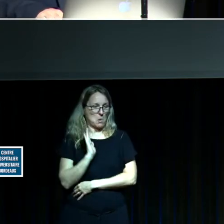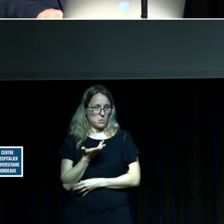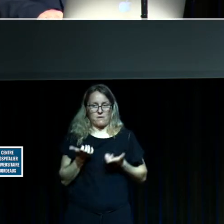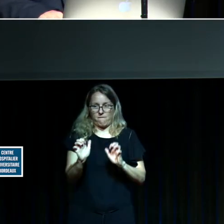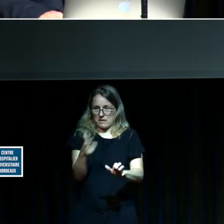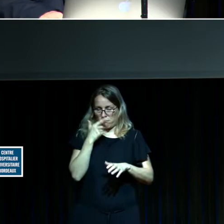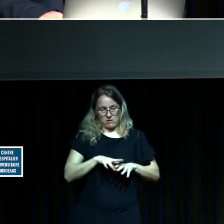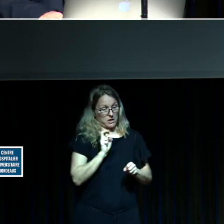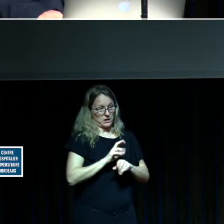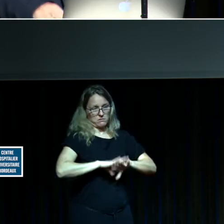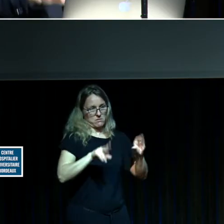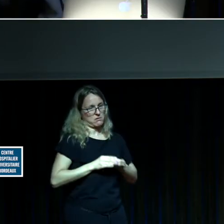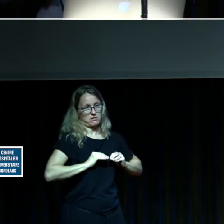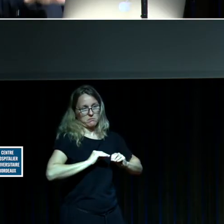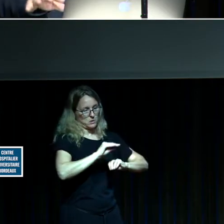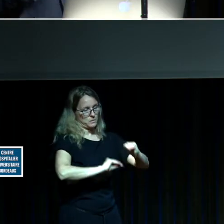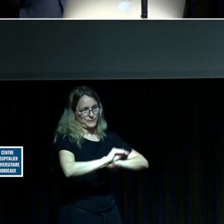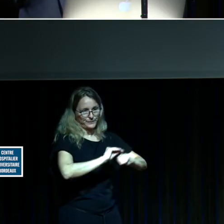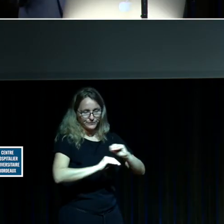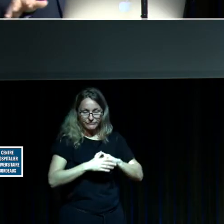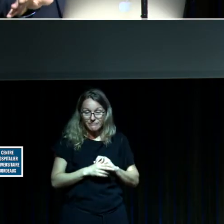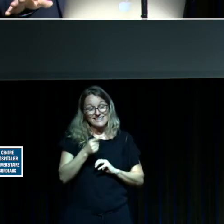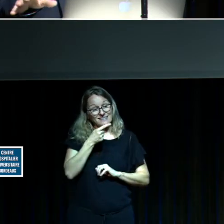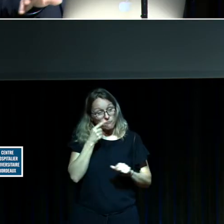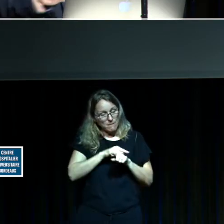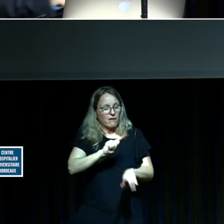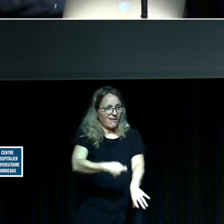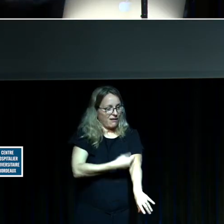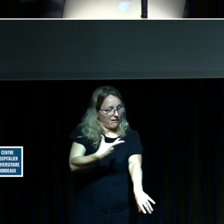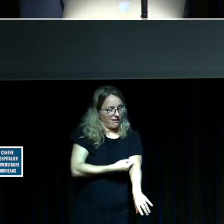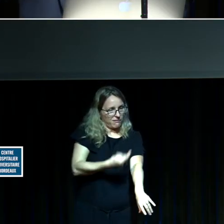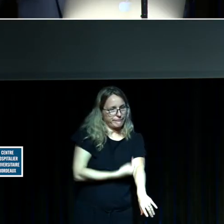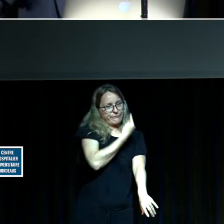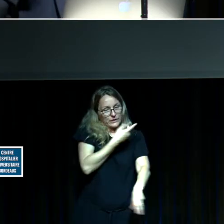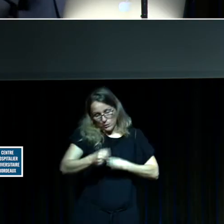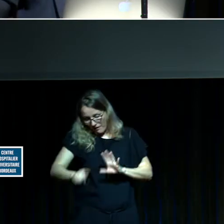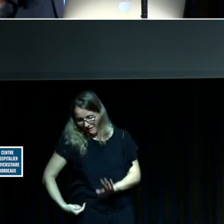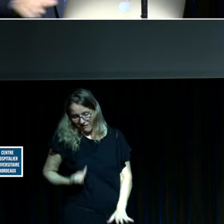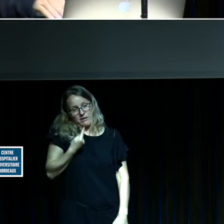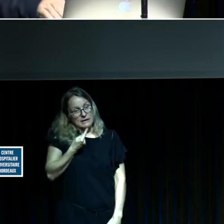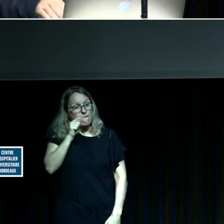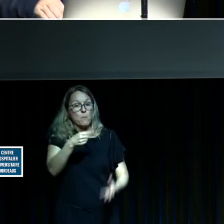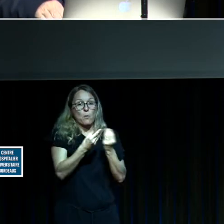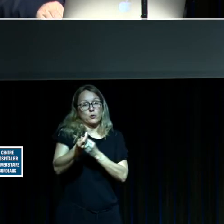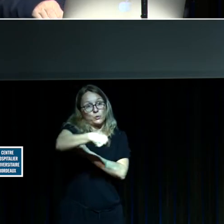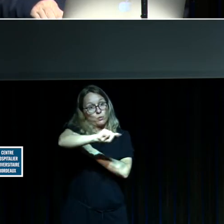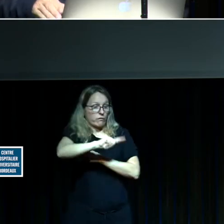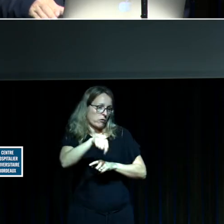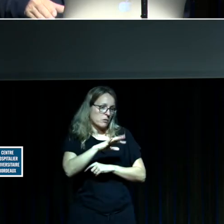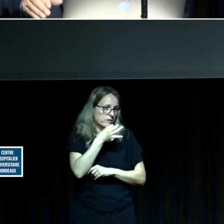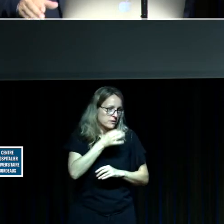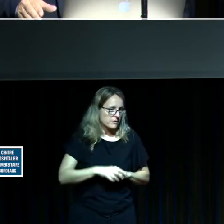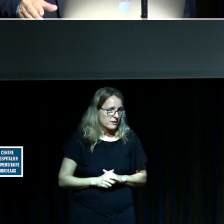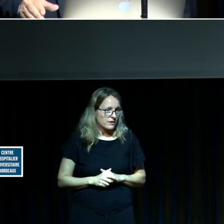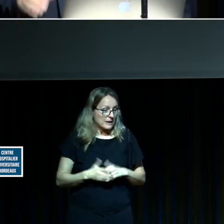type de traitement. Donc on a des traitements, il faut les proposer, et il faut les proposer à l'ensemble de la population. Or, on